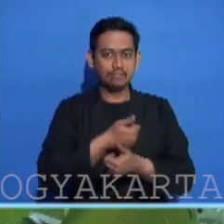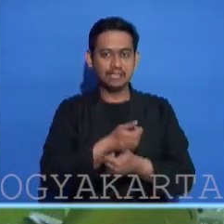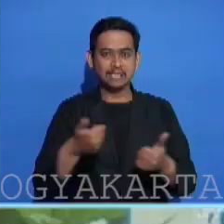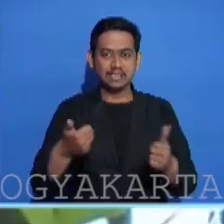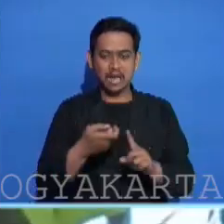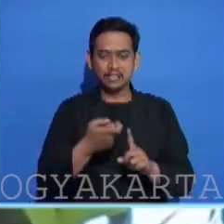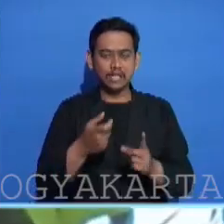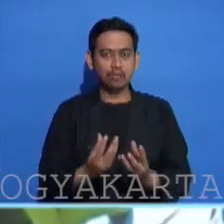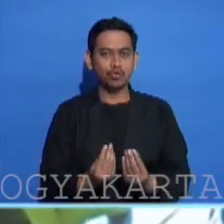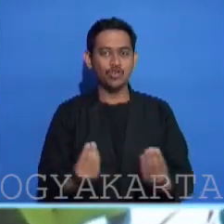panen pisang saget say